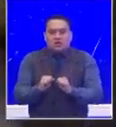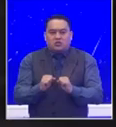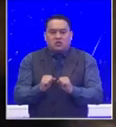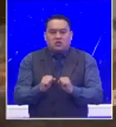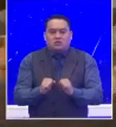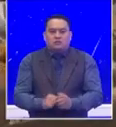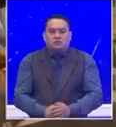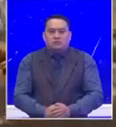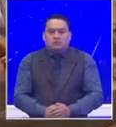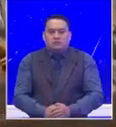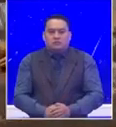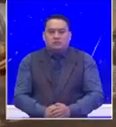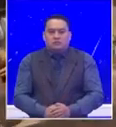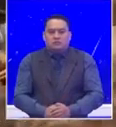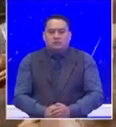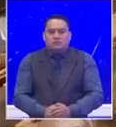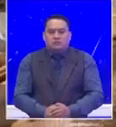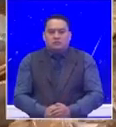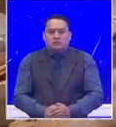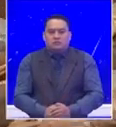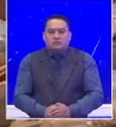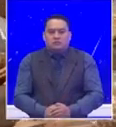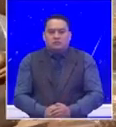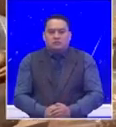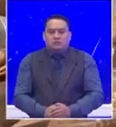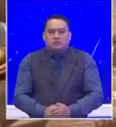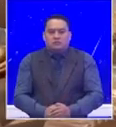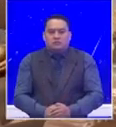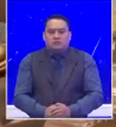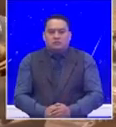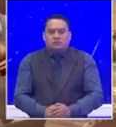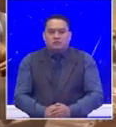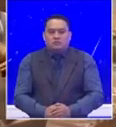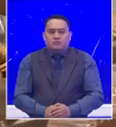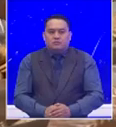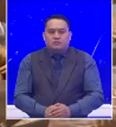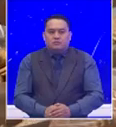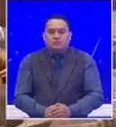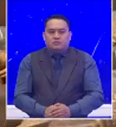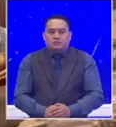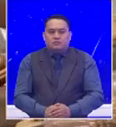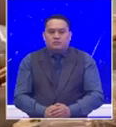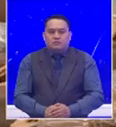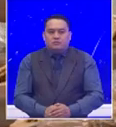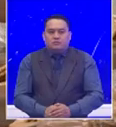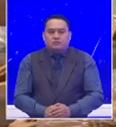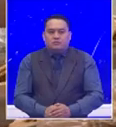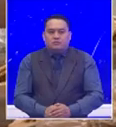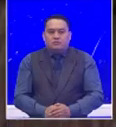Здравствуйте, у вас есть антисептик? А? Антисептик. У меня все есть. Можете показать?